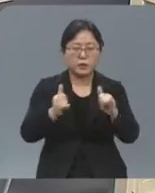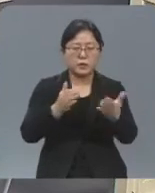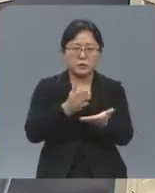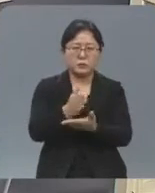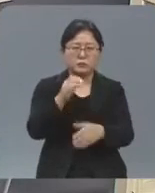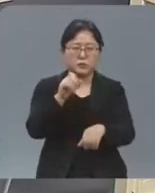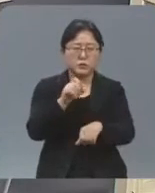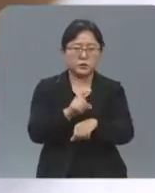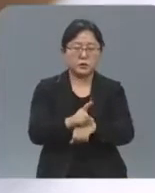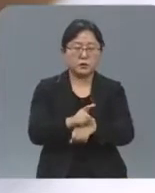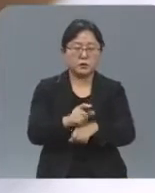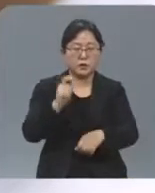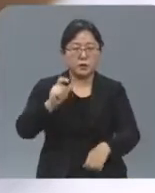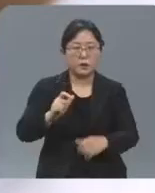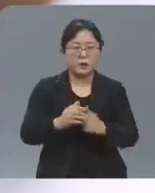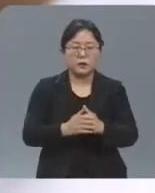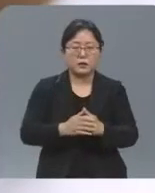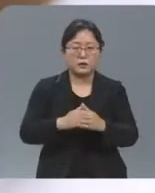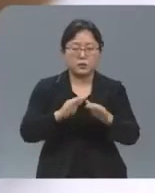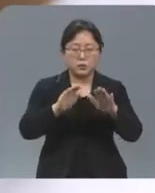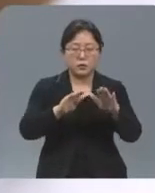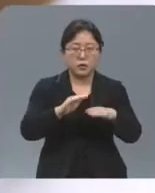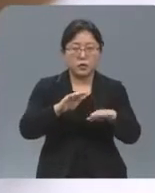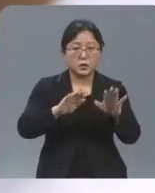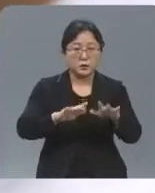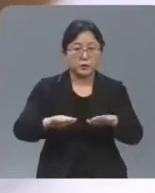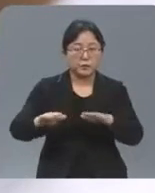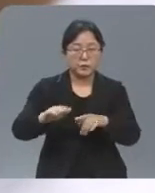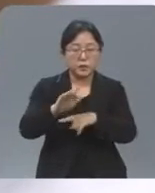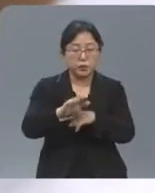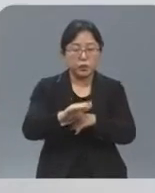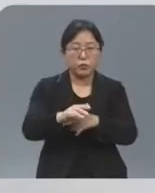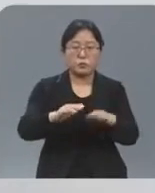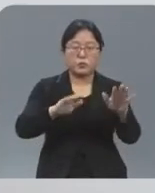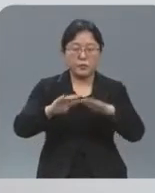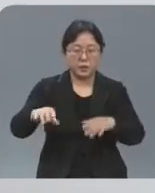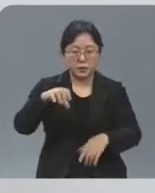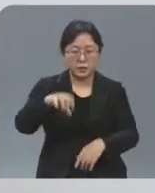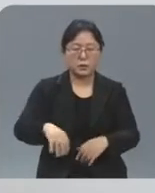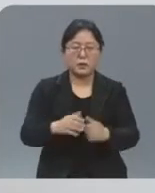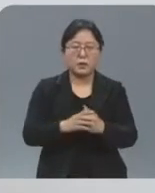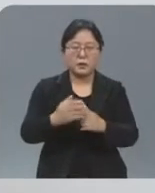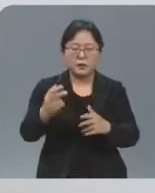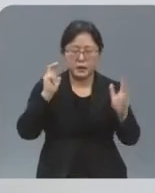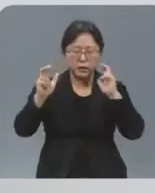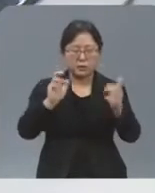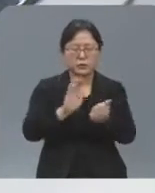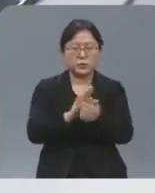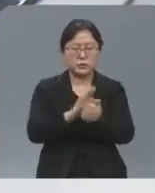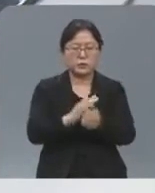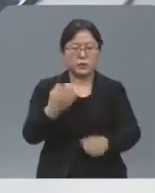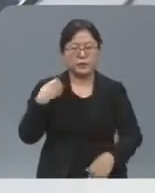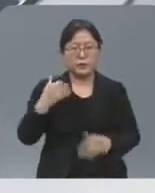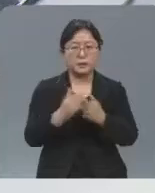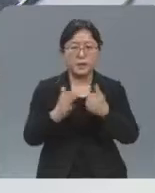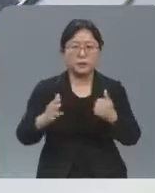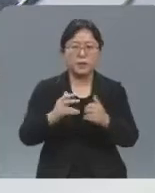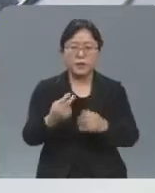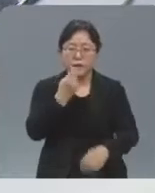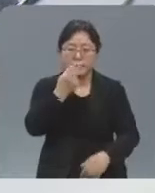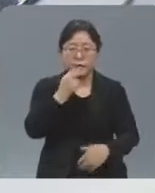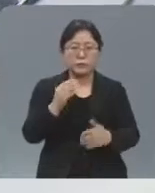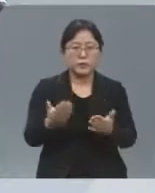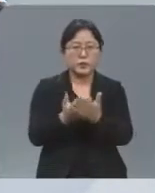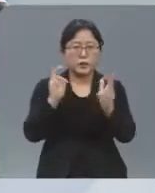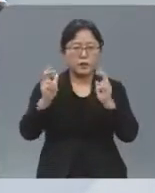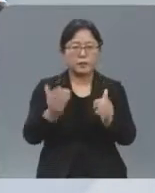높습니다. 특히 도서 및 연안에 서식하는 생물 자원의 발굴은 물론 산업화 지원까지 담당해 생물 산업 발전에도